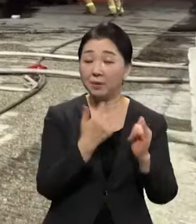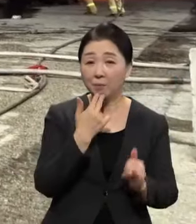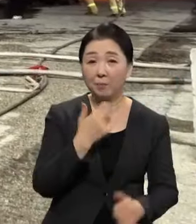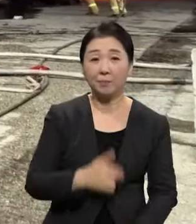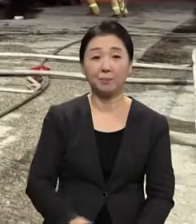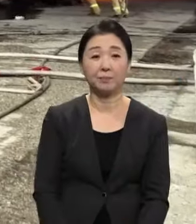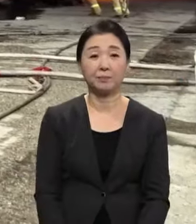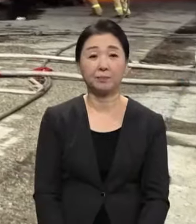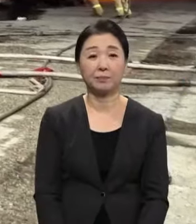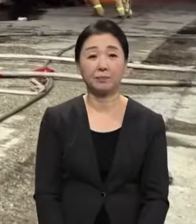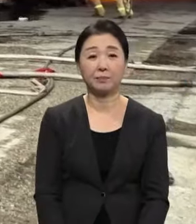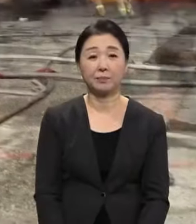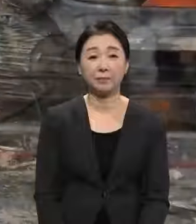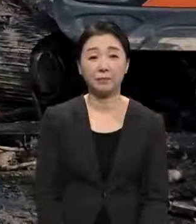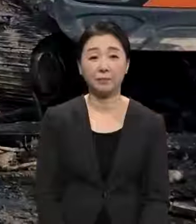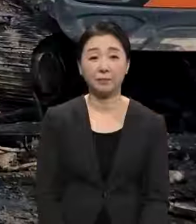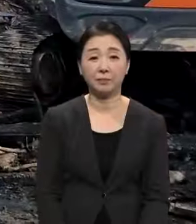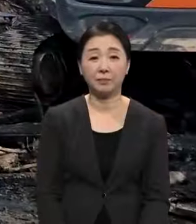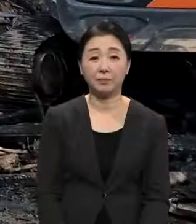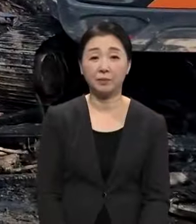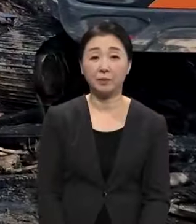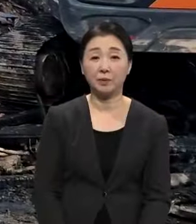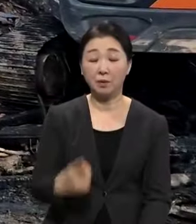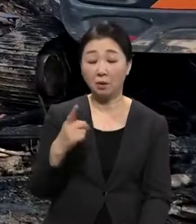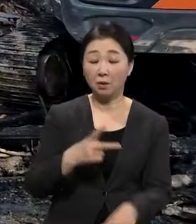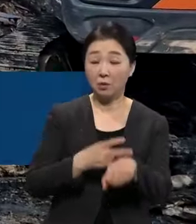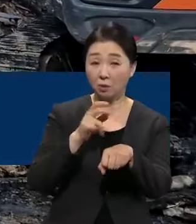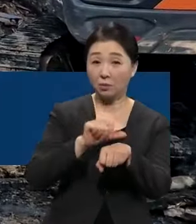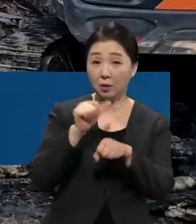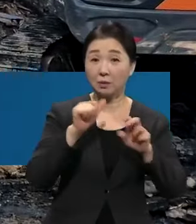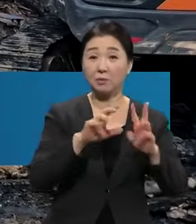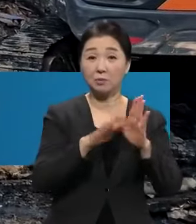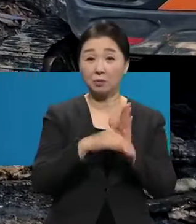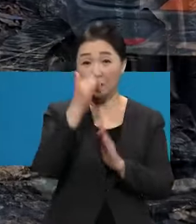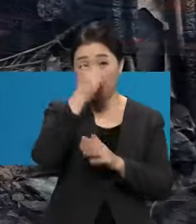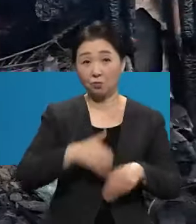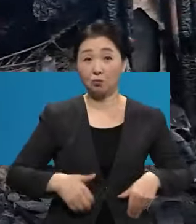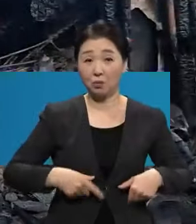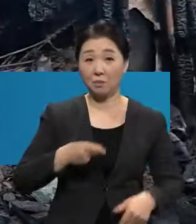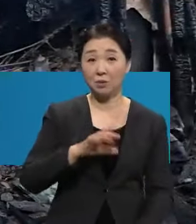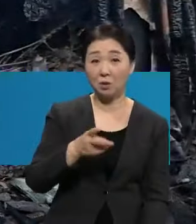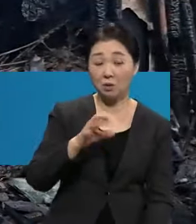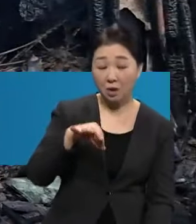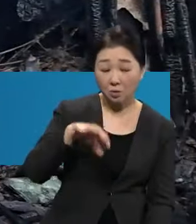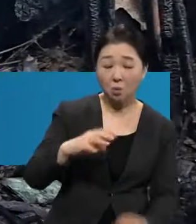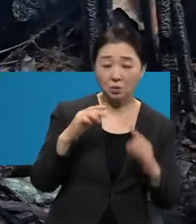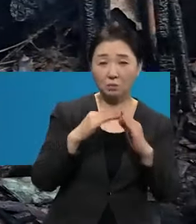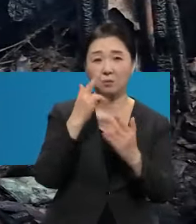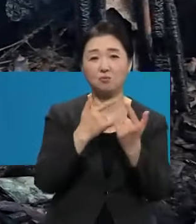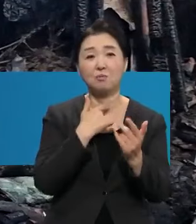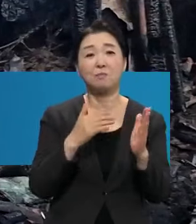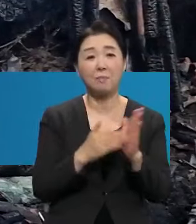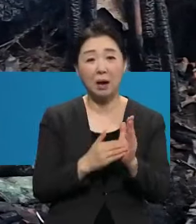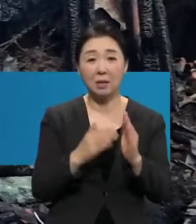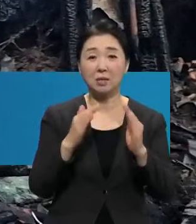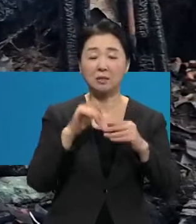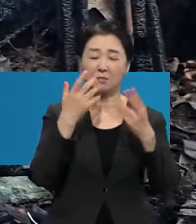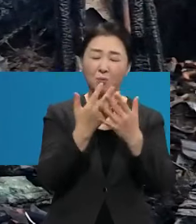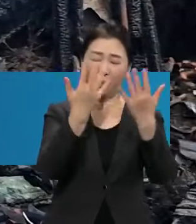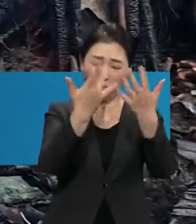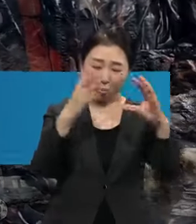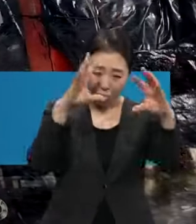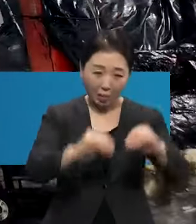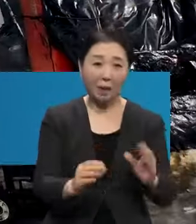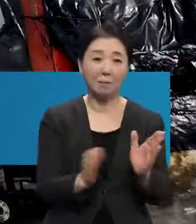걸로 전해집니다 어제 오후 5시 반쯤 충남 청양의 한 주택에서도 불이났습니다 불은 집을 완전히